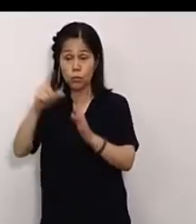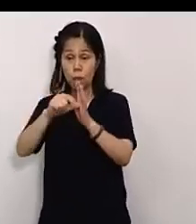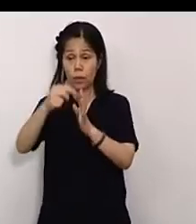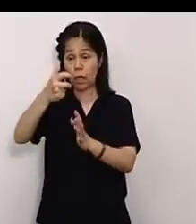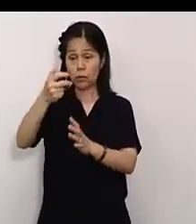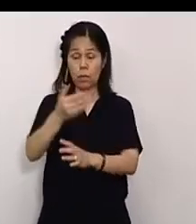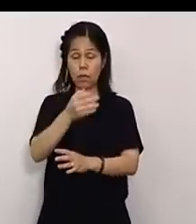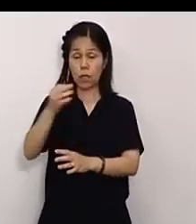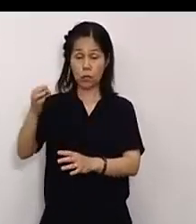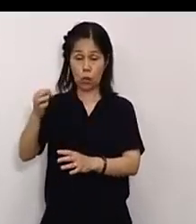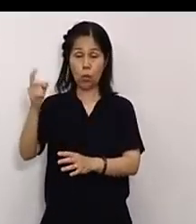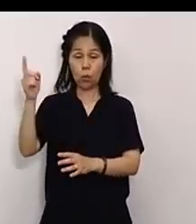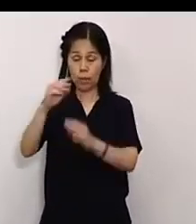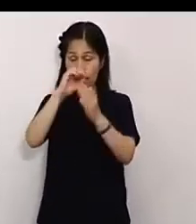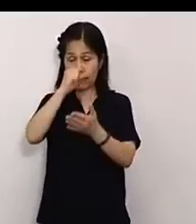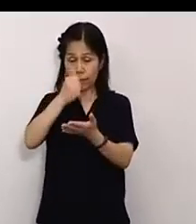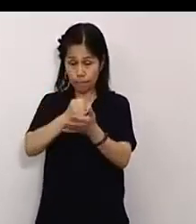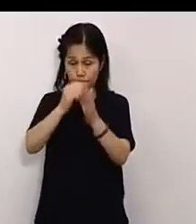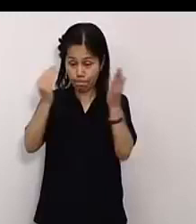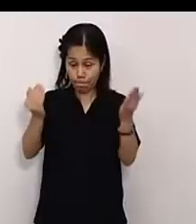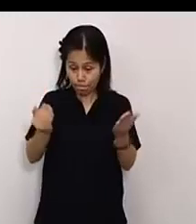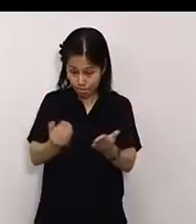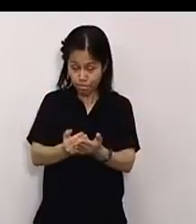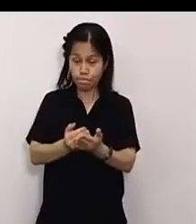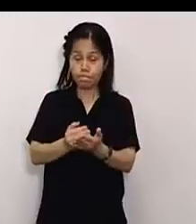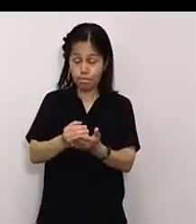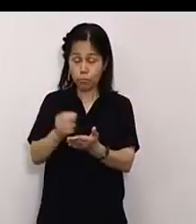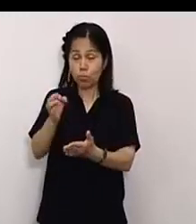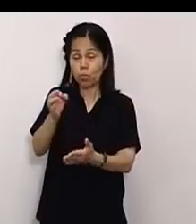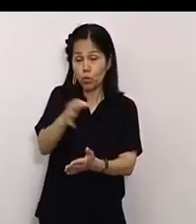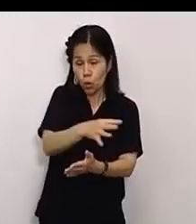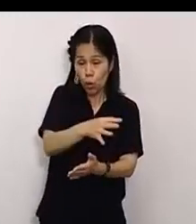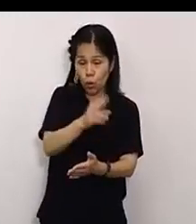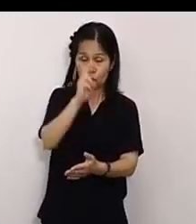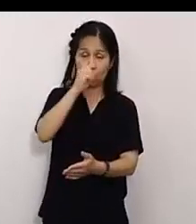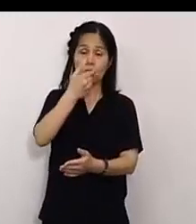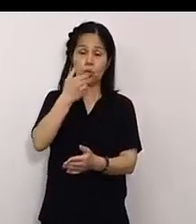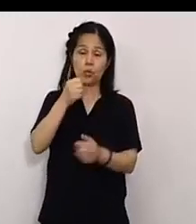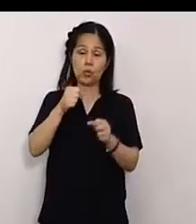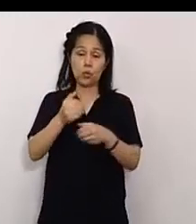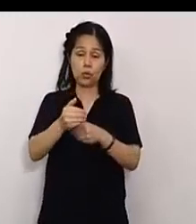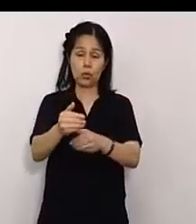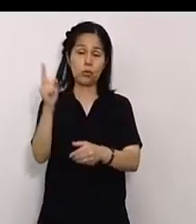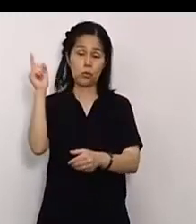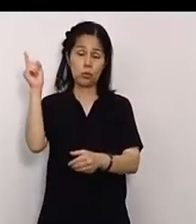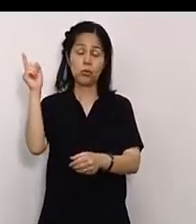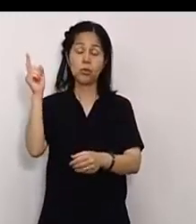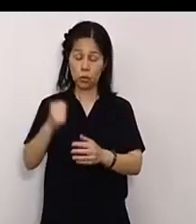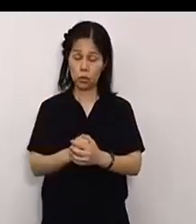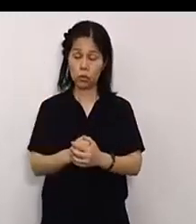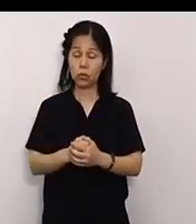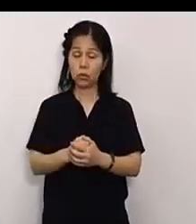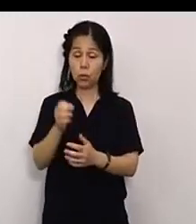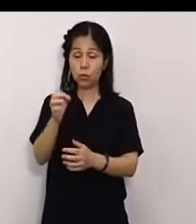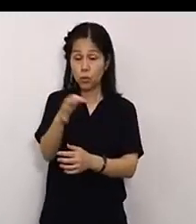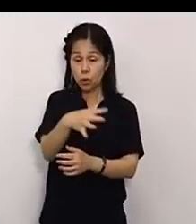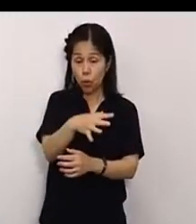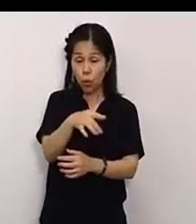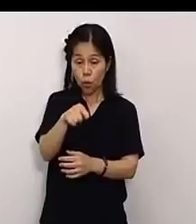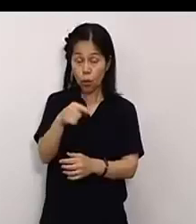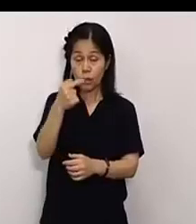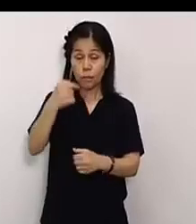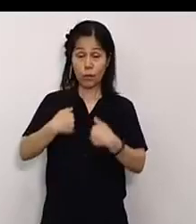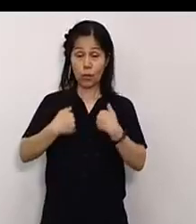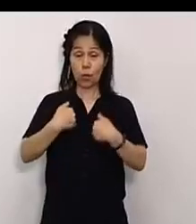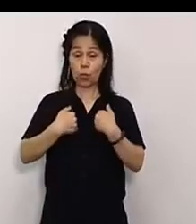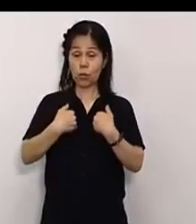自治体で完全給食を全ての児童にとって無償化が進んでます。そして無償化を一番喜ん